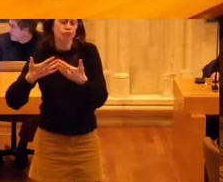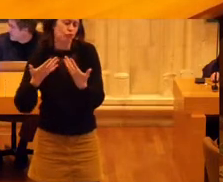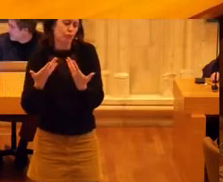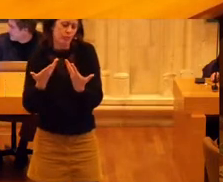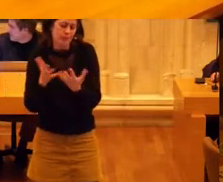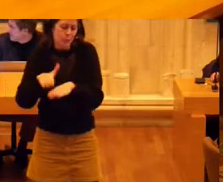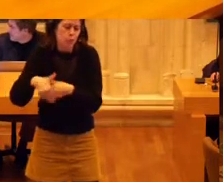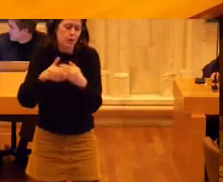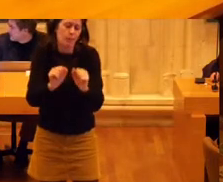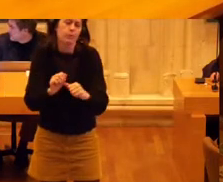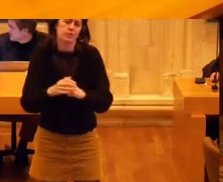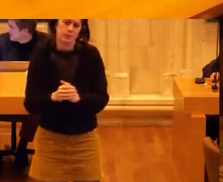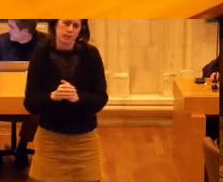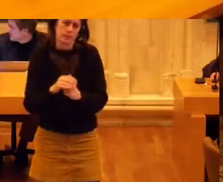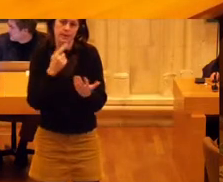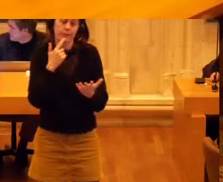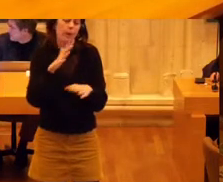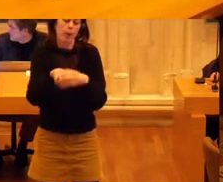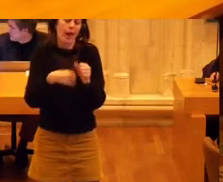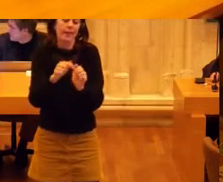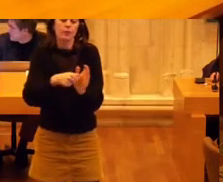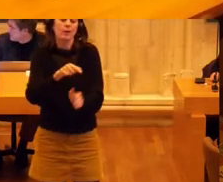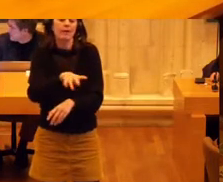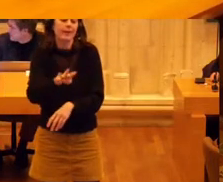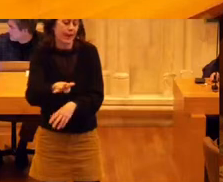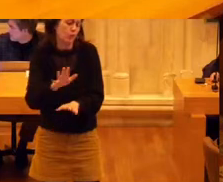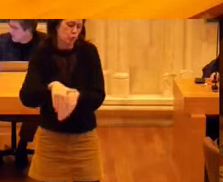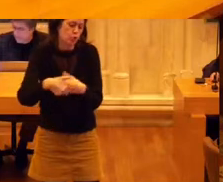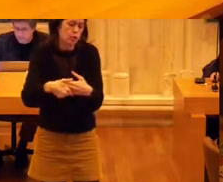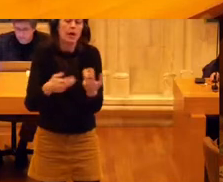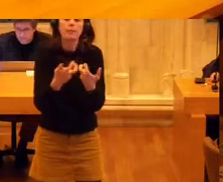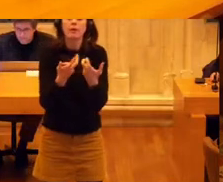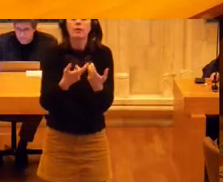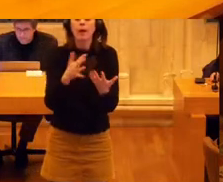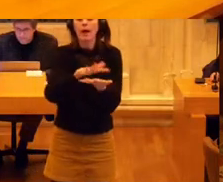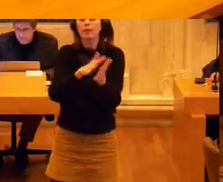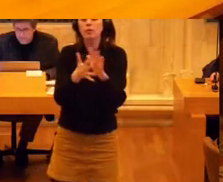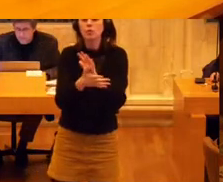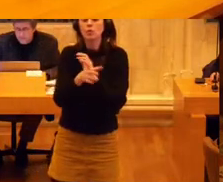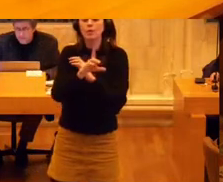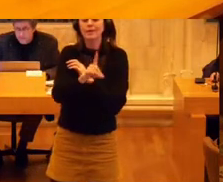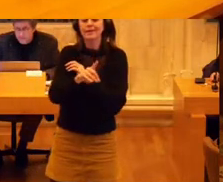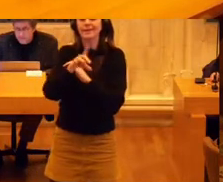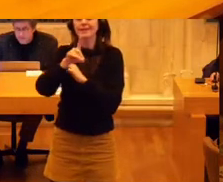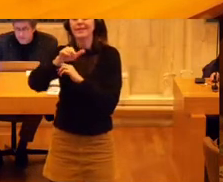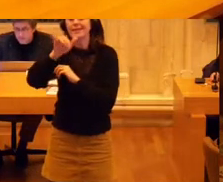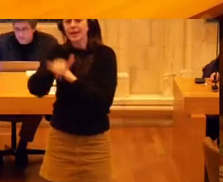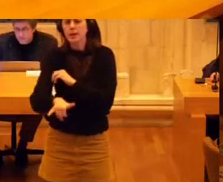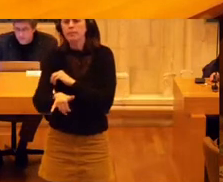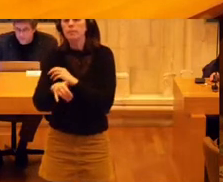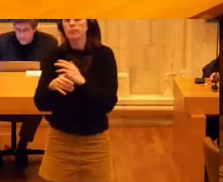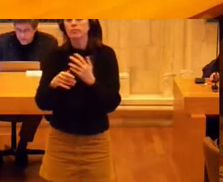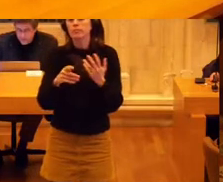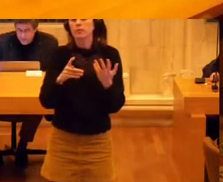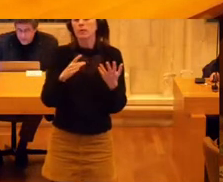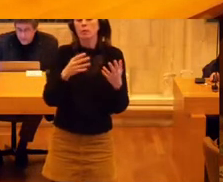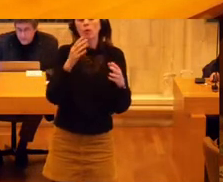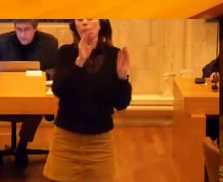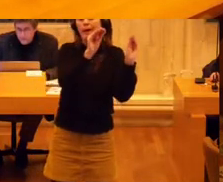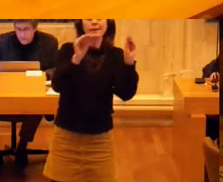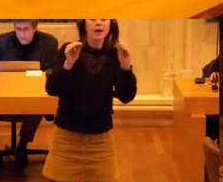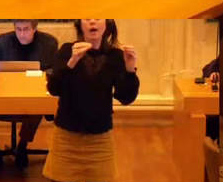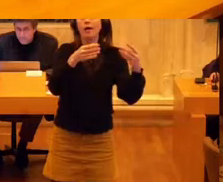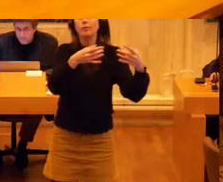pour 2024. Par exemple, pour l'animation, pour le DIDEC qui est mise en place par les vitrines, on va apporter un certain